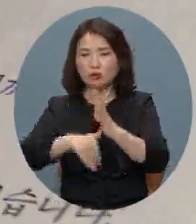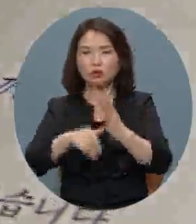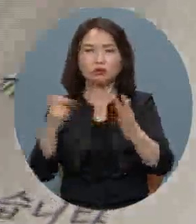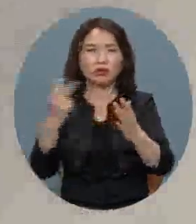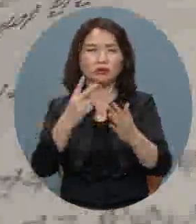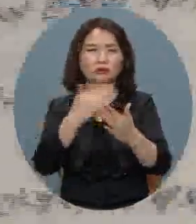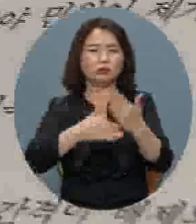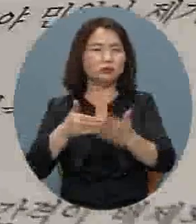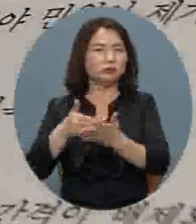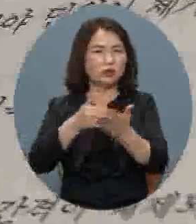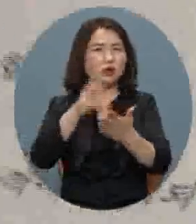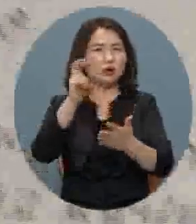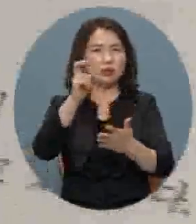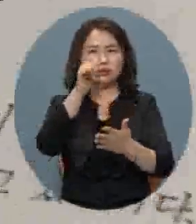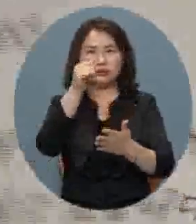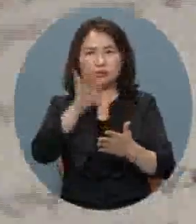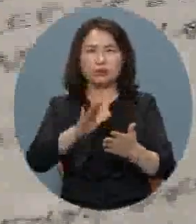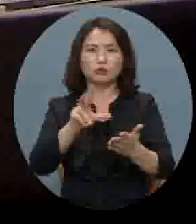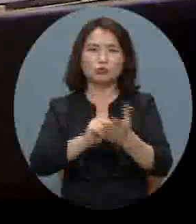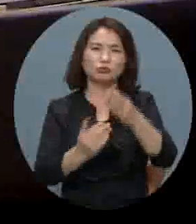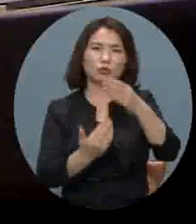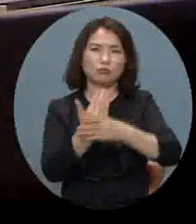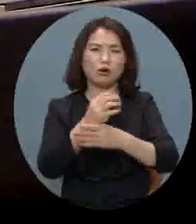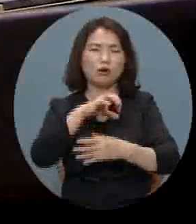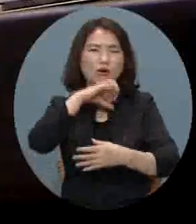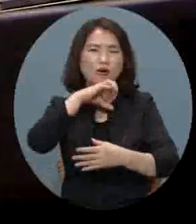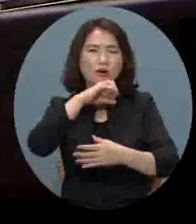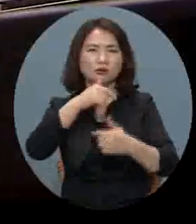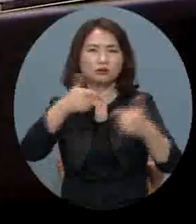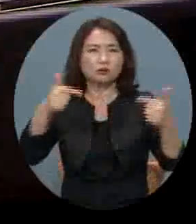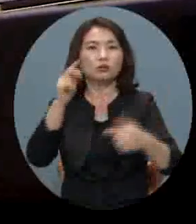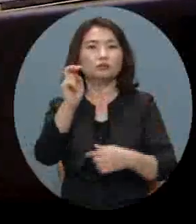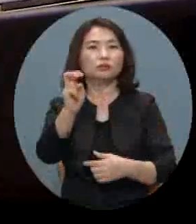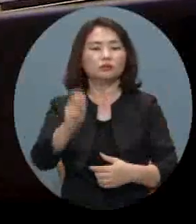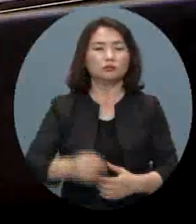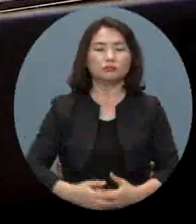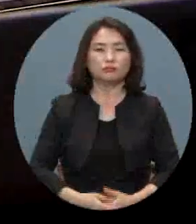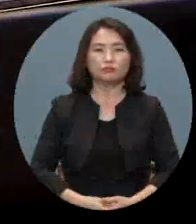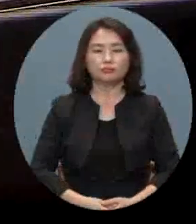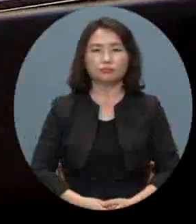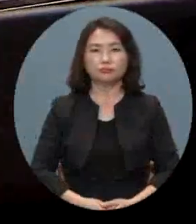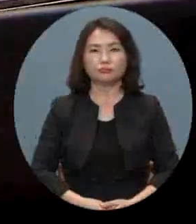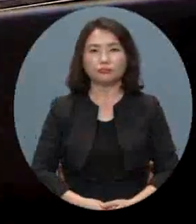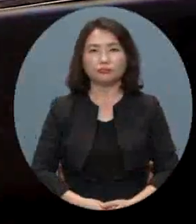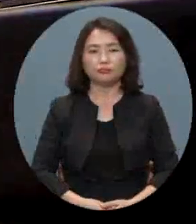것으로 보이지만 후폭풍이 예상됩니다. MBC 뉴스 이상원입니다.